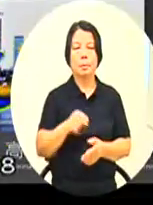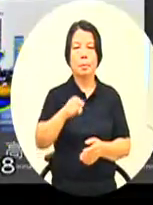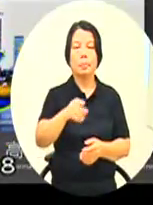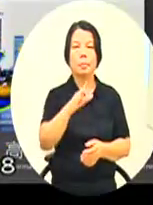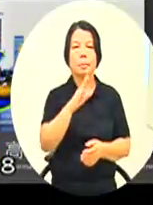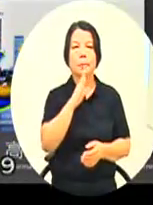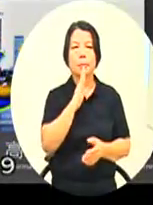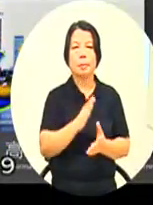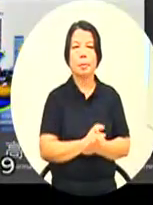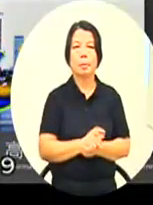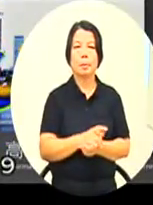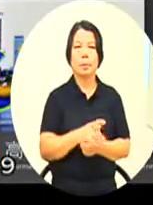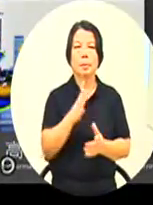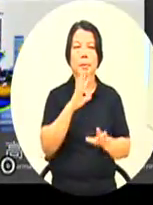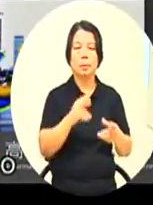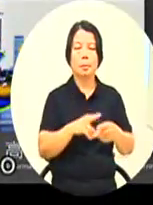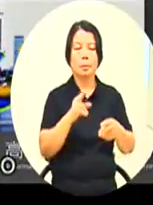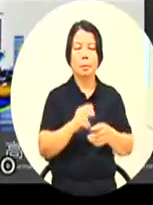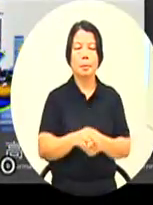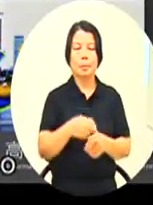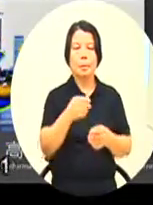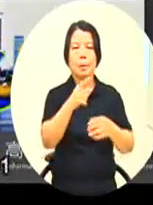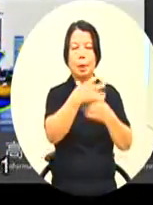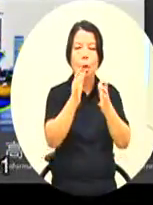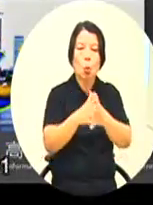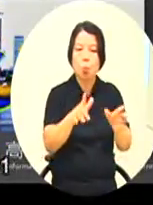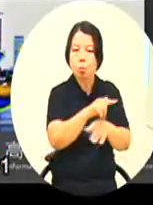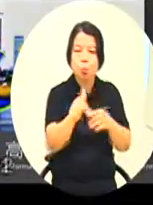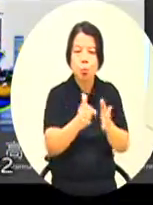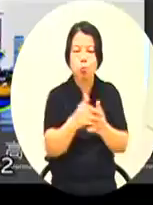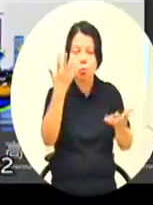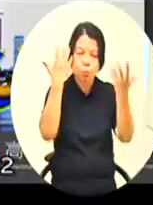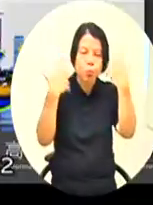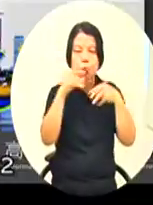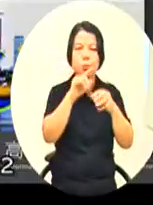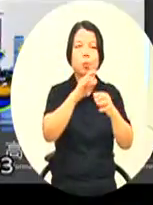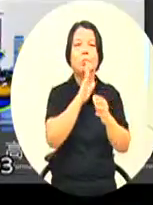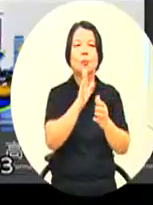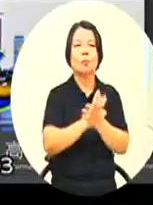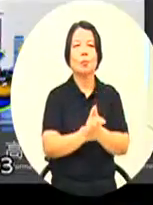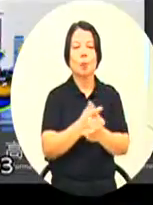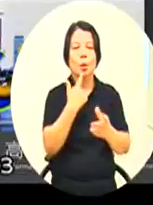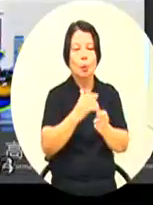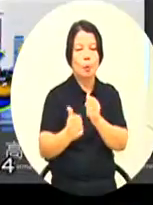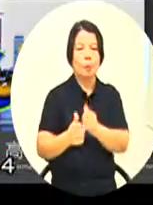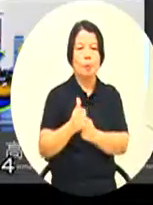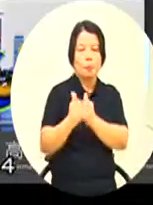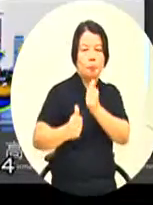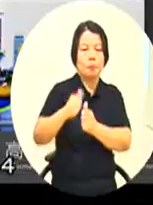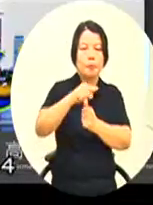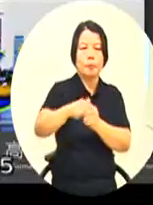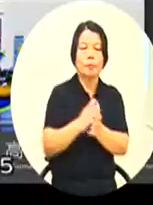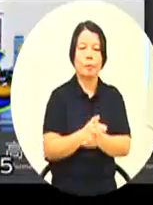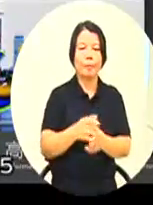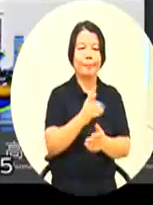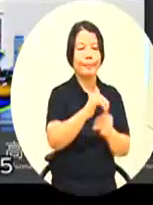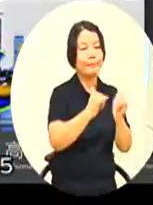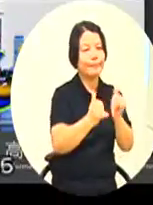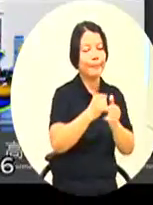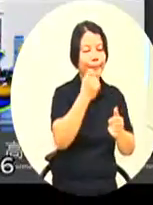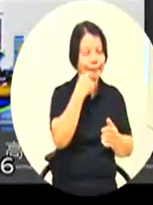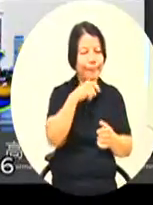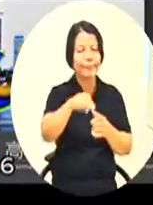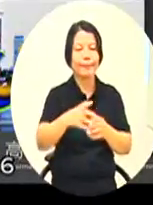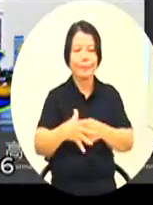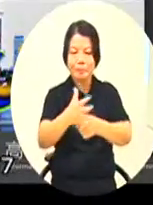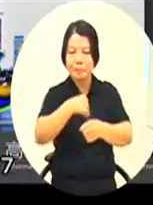的吉祥物 PK 站哈。去年我们办理高雄城市吉祥物 PK 站哈，不但受到我们市民的欢迎，也受到全